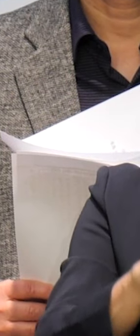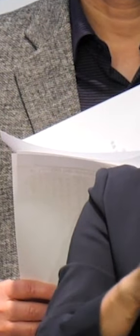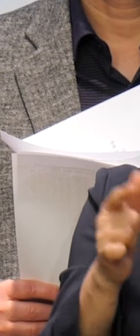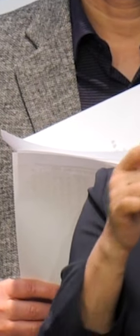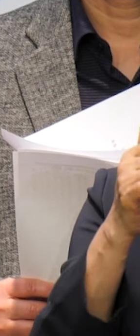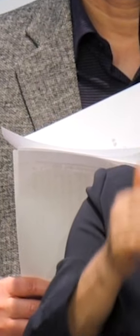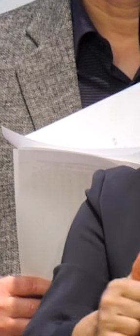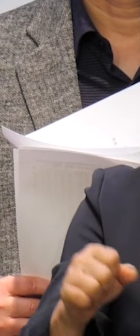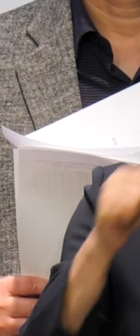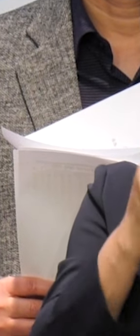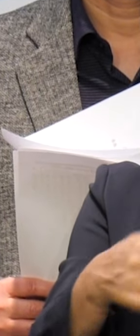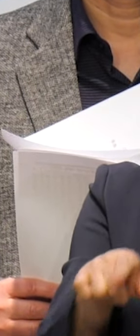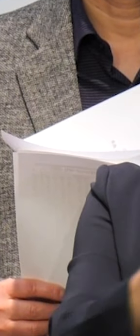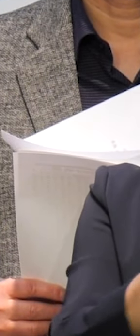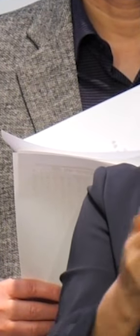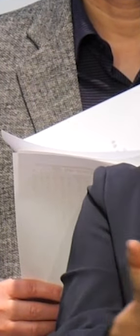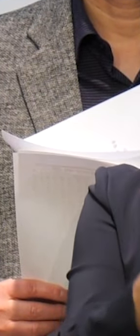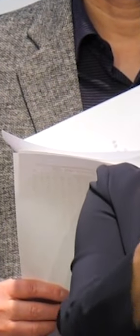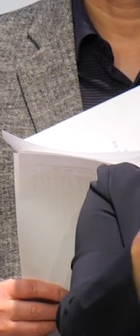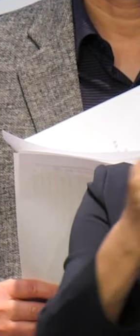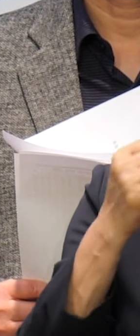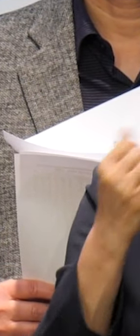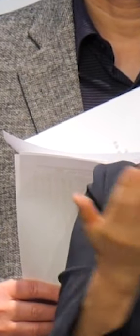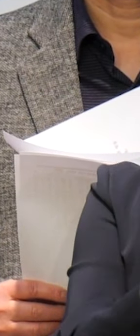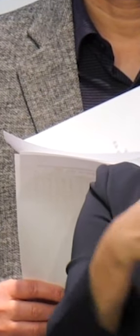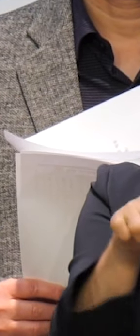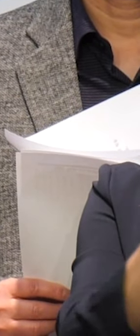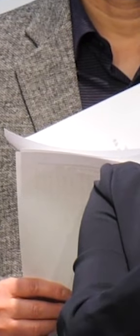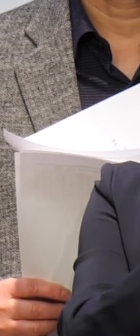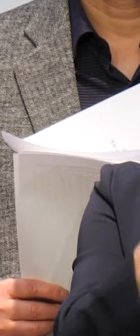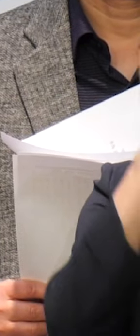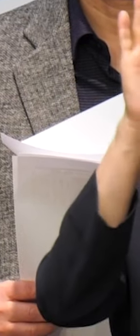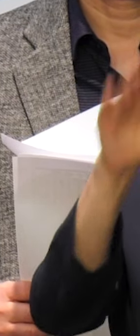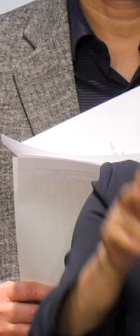강화와 건전한 발전을 위한